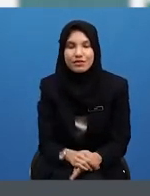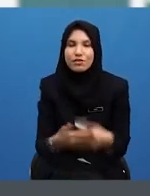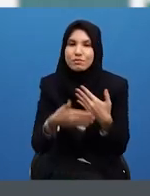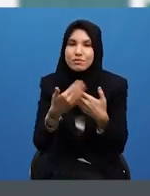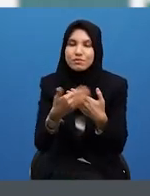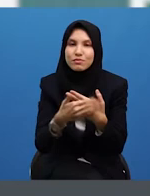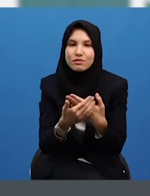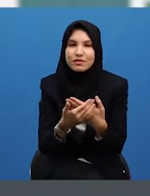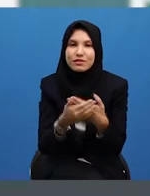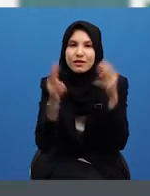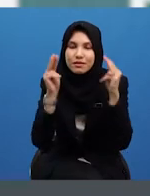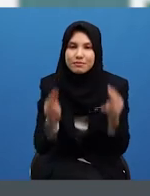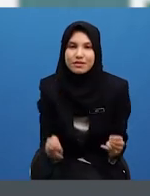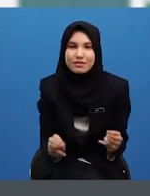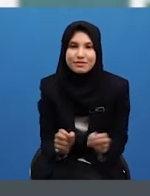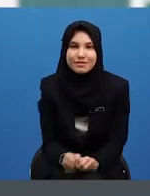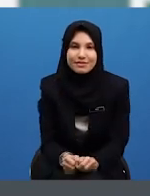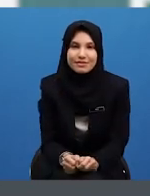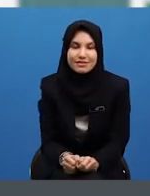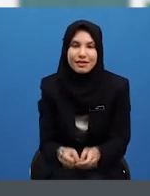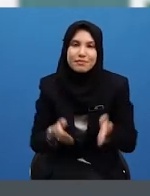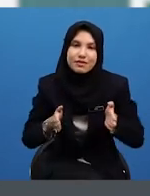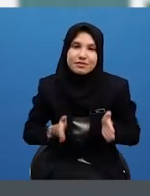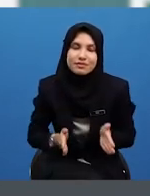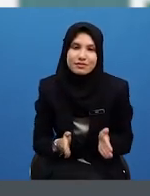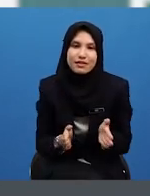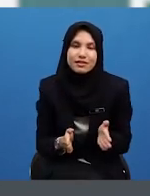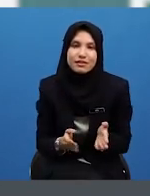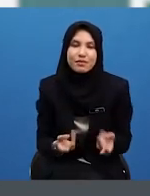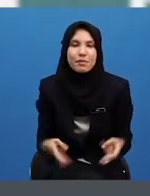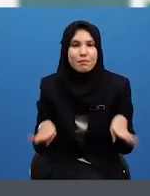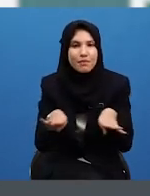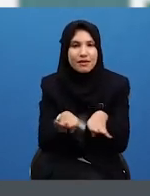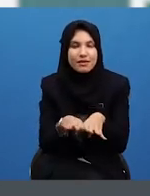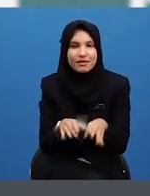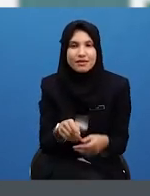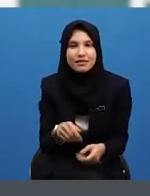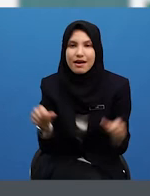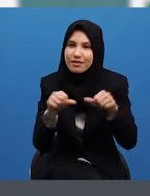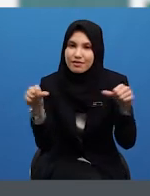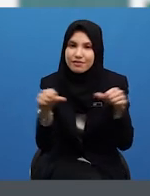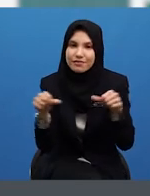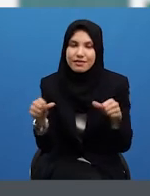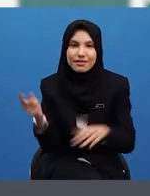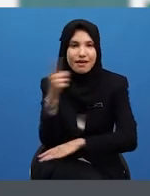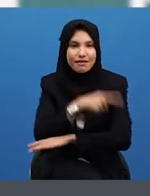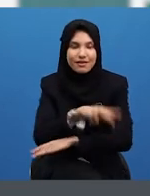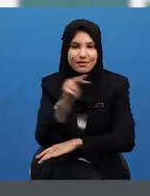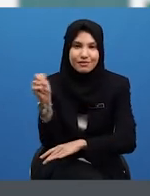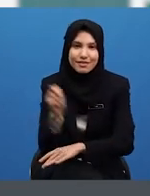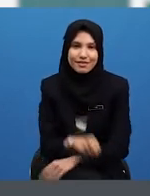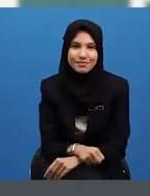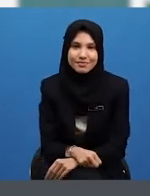manusia menjalani pelbagai aktiviti hanya aktiviti